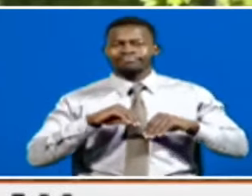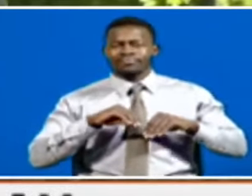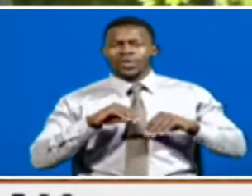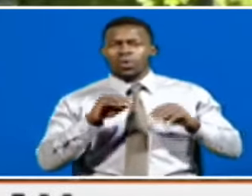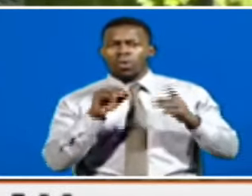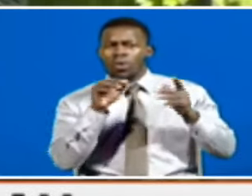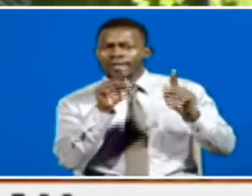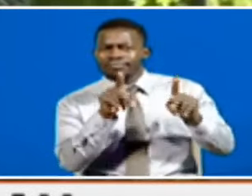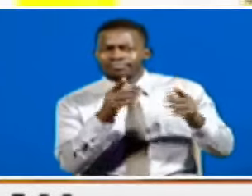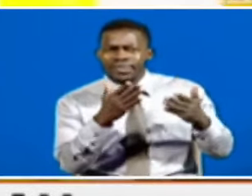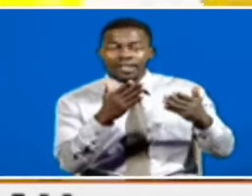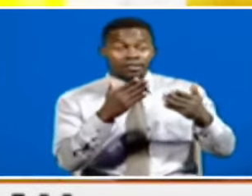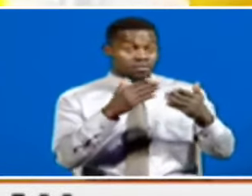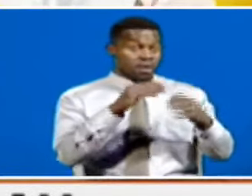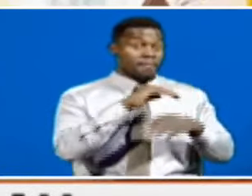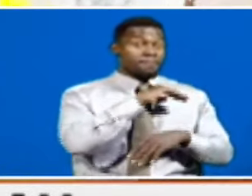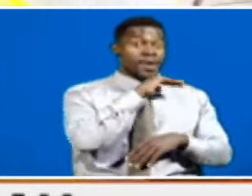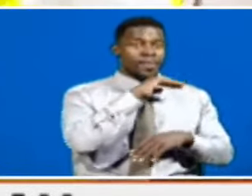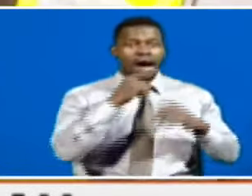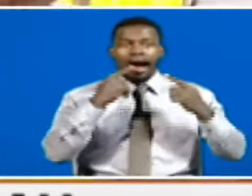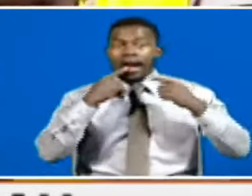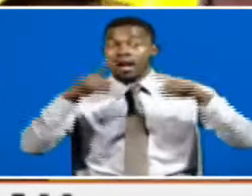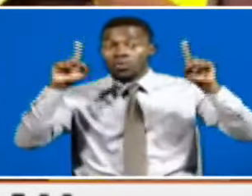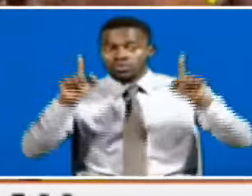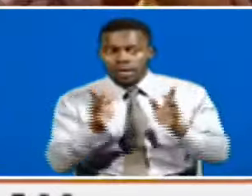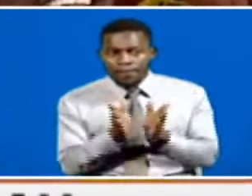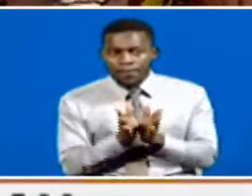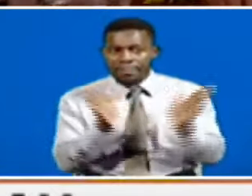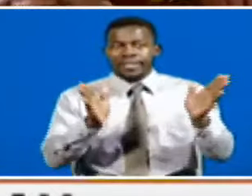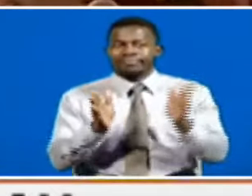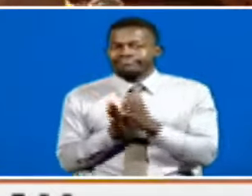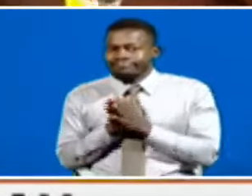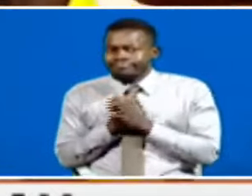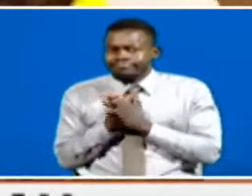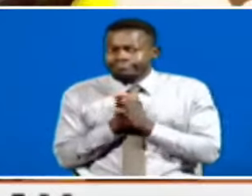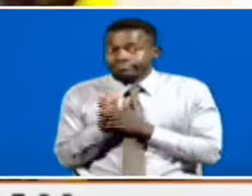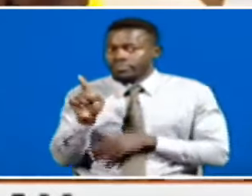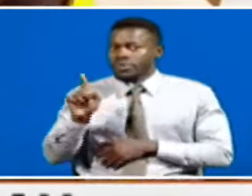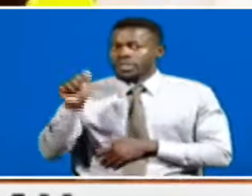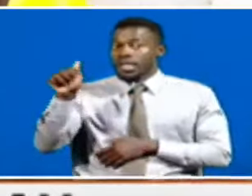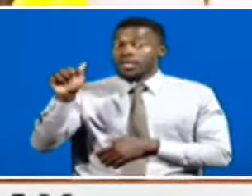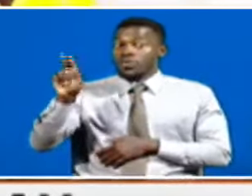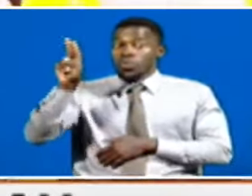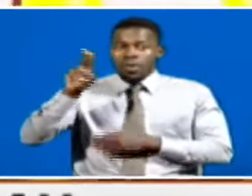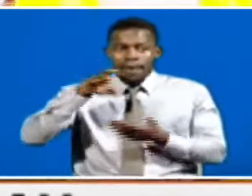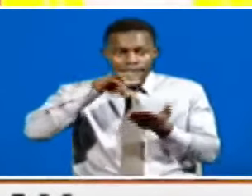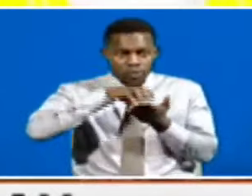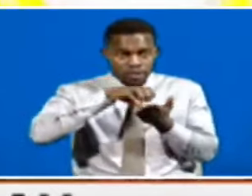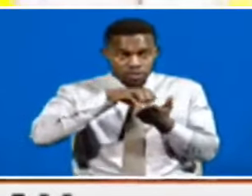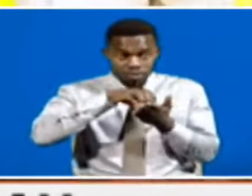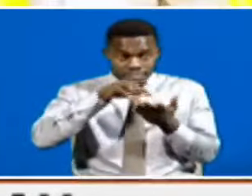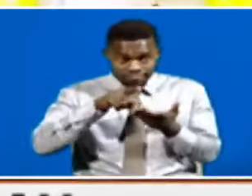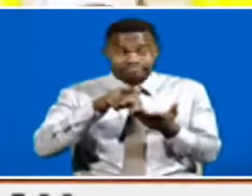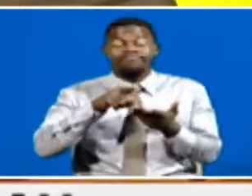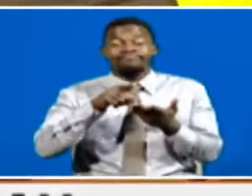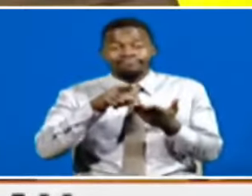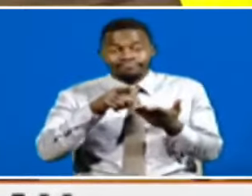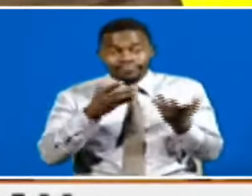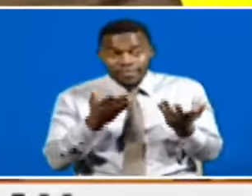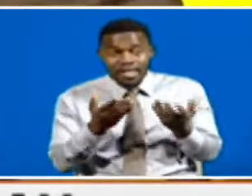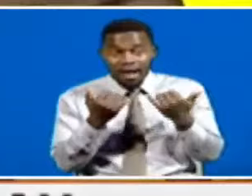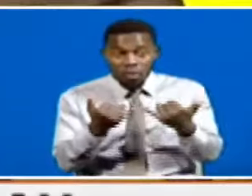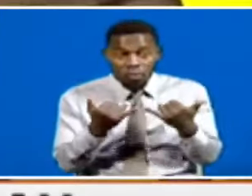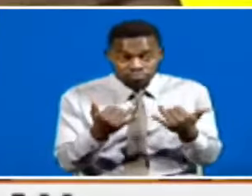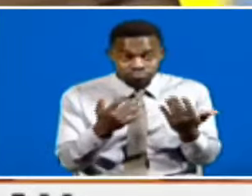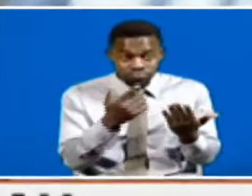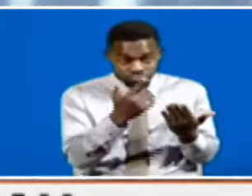tangu Raila Odinga kutangaza azma yake ya kusaka nafasi ya mwenyekiti wa tume Umoja wa Mataifa barani Afrika AU, chama